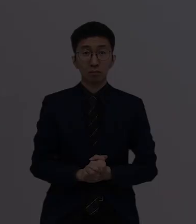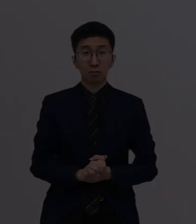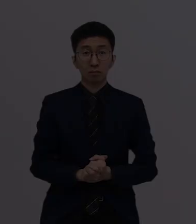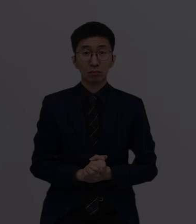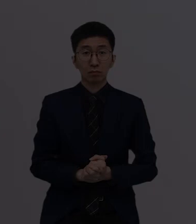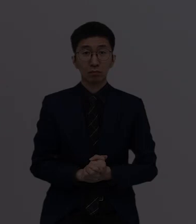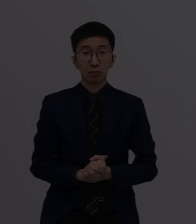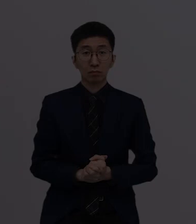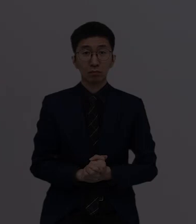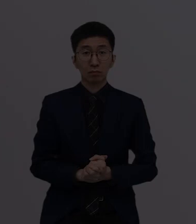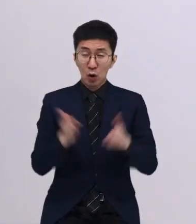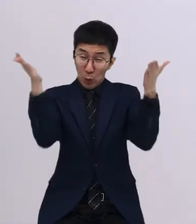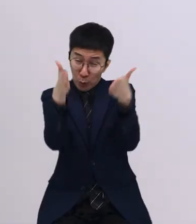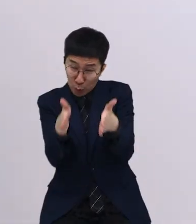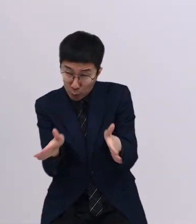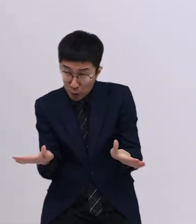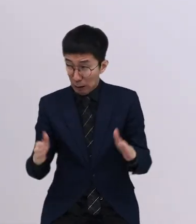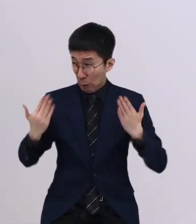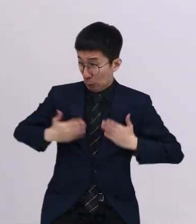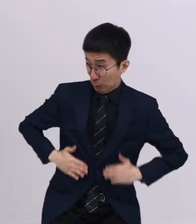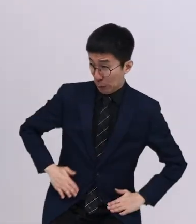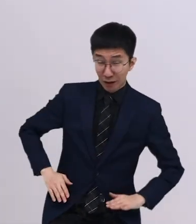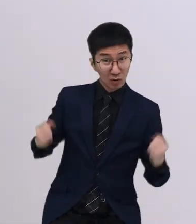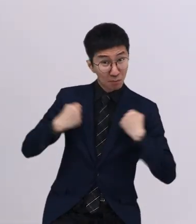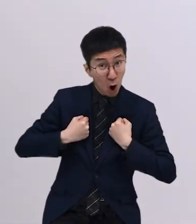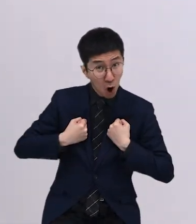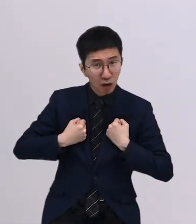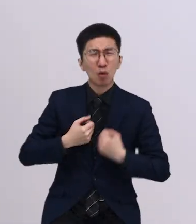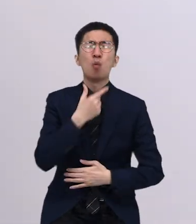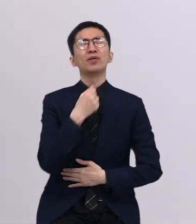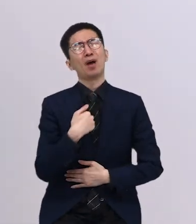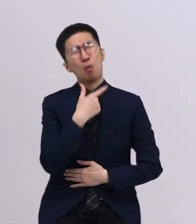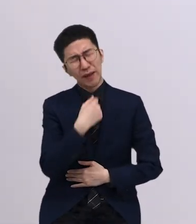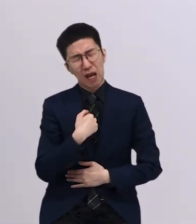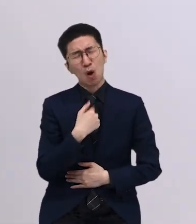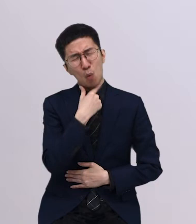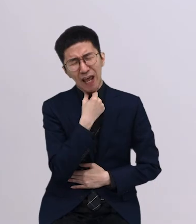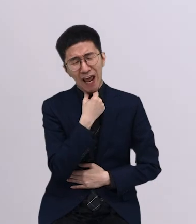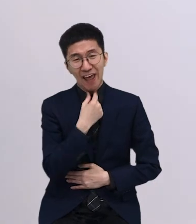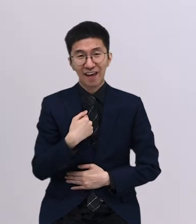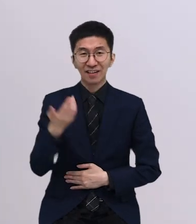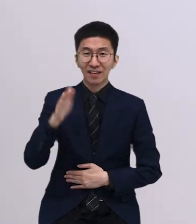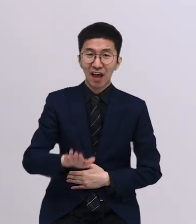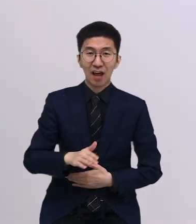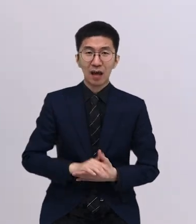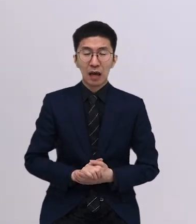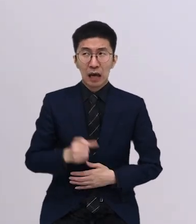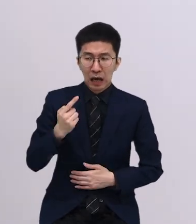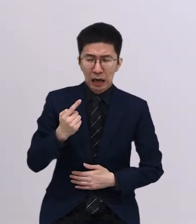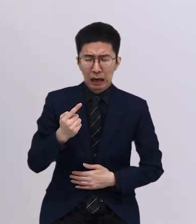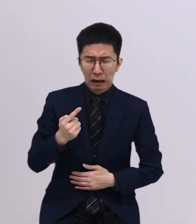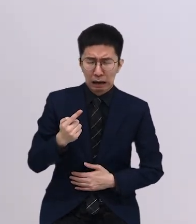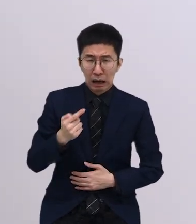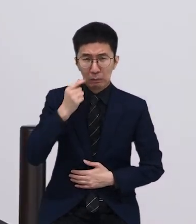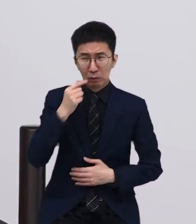몸이 드러나는 옷을 입으시나요? 저는 평소에 몸이 드러나는 옷을 좀 입고 싶은 편이에요. 저는 입고 싶은데 막상 시도를